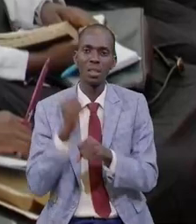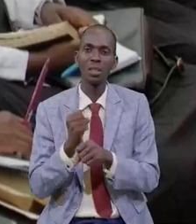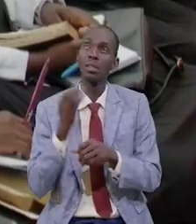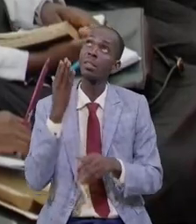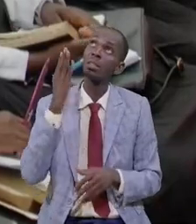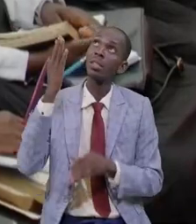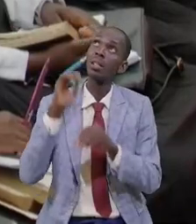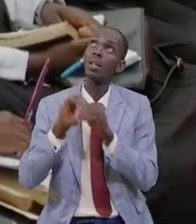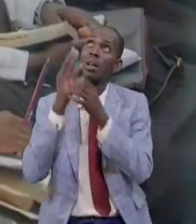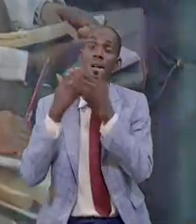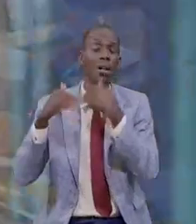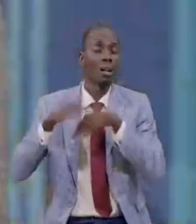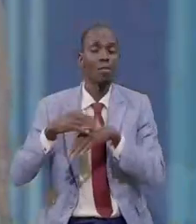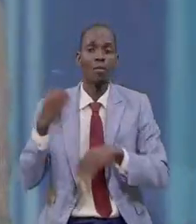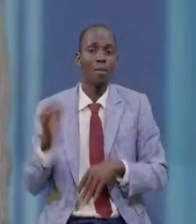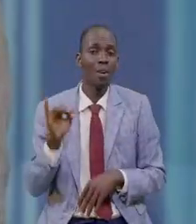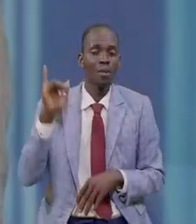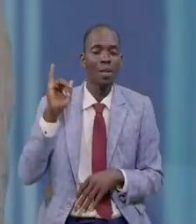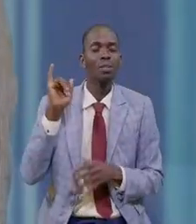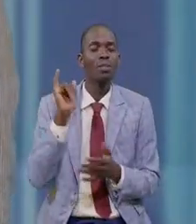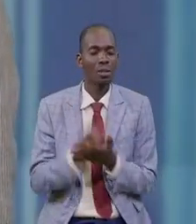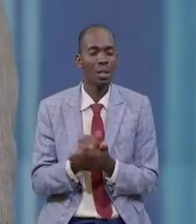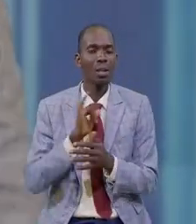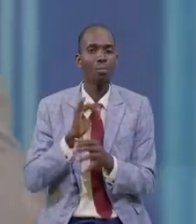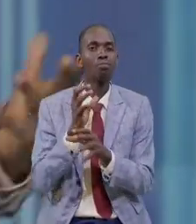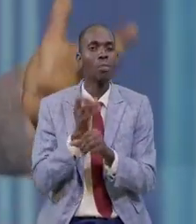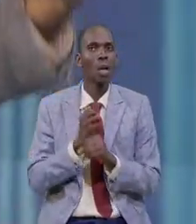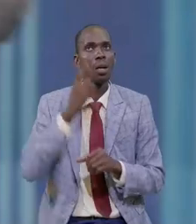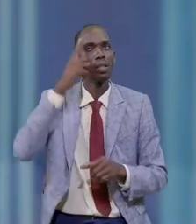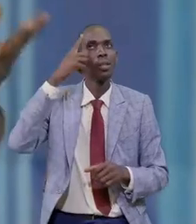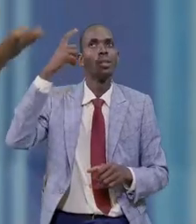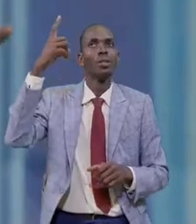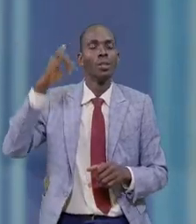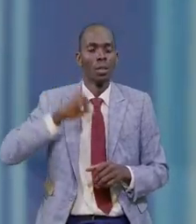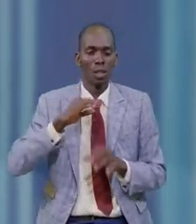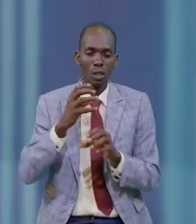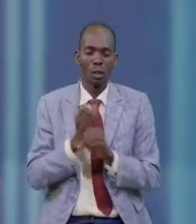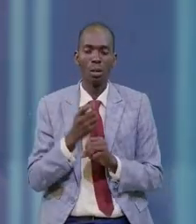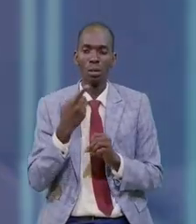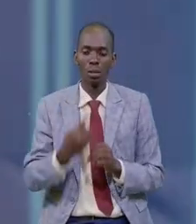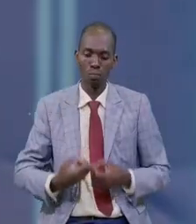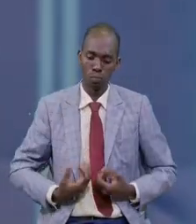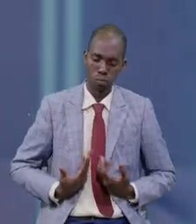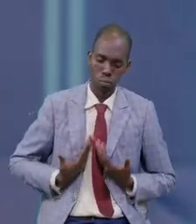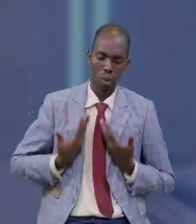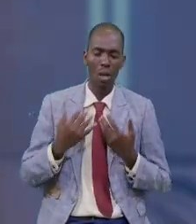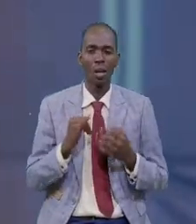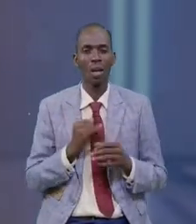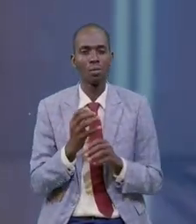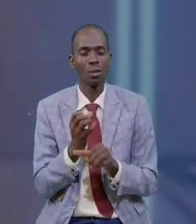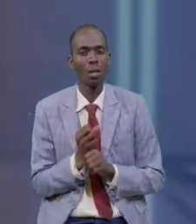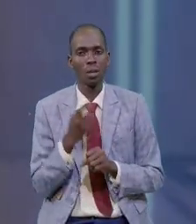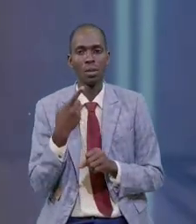toujours j'ai un rêve j'ai un désir j'ai une pulsion j'ai une